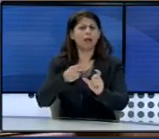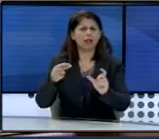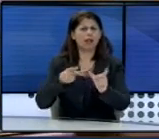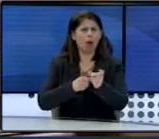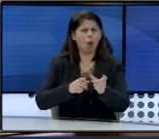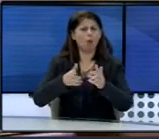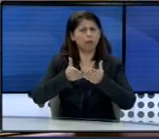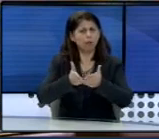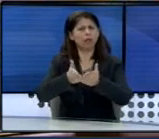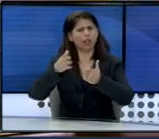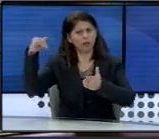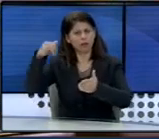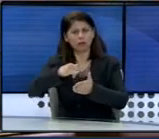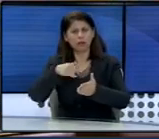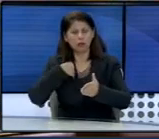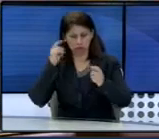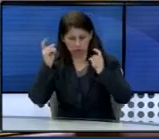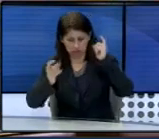Και αναρωτιέμαι, κύριε Μητσοτάκη,